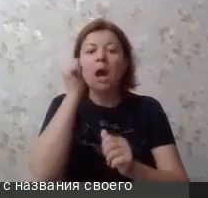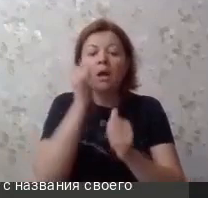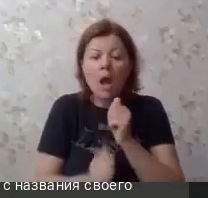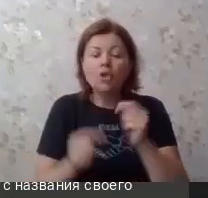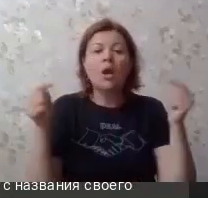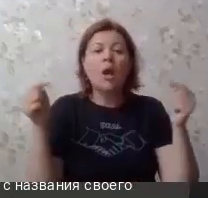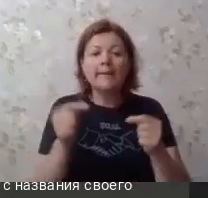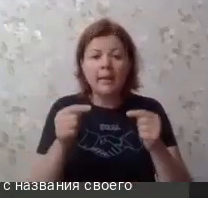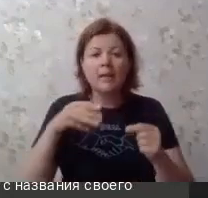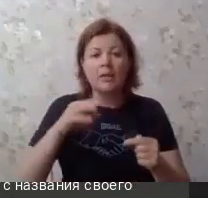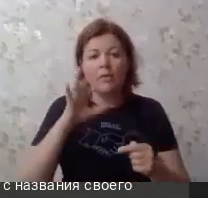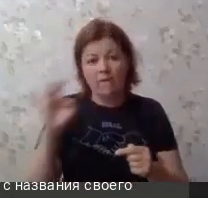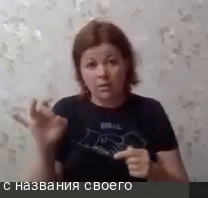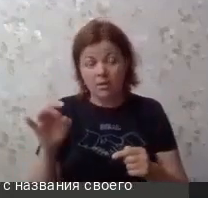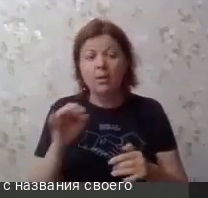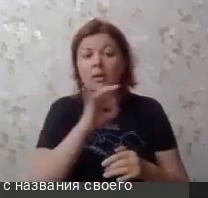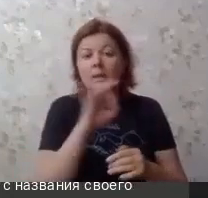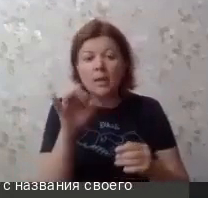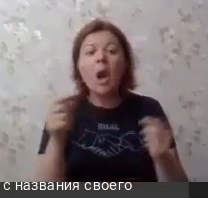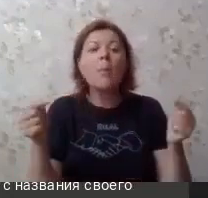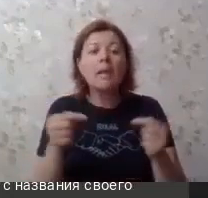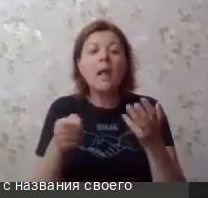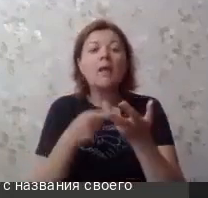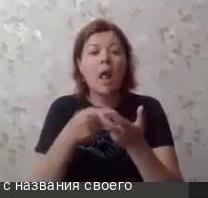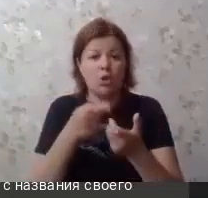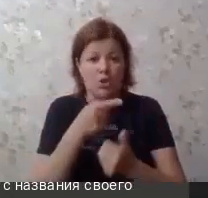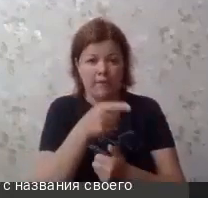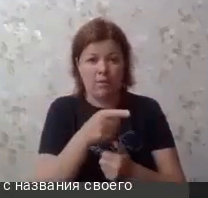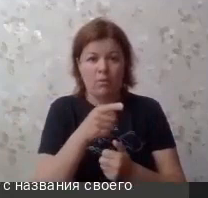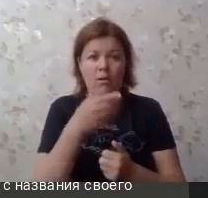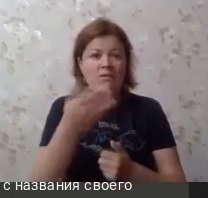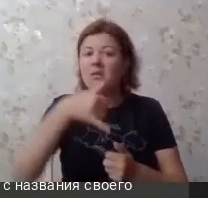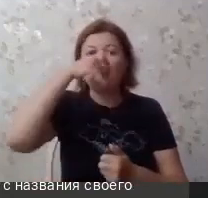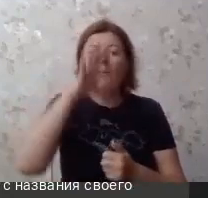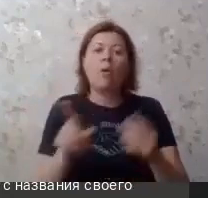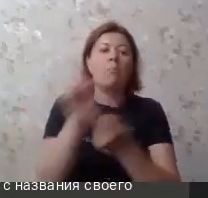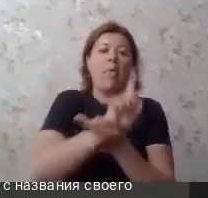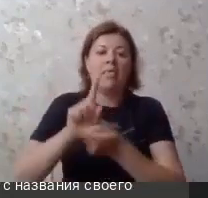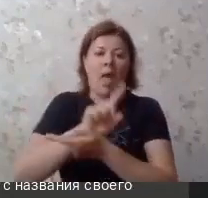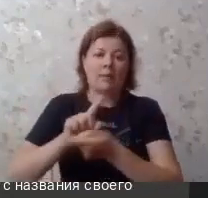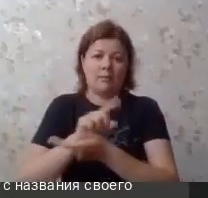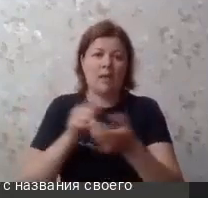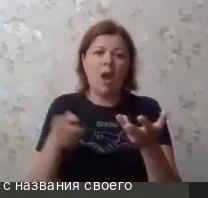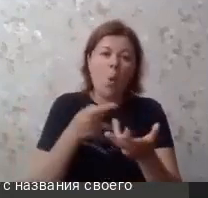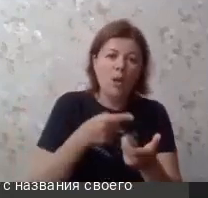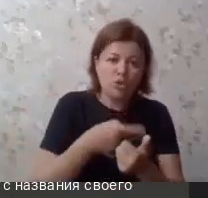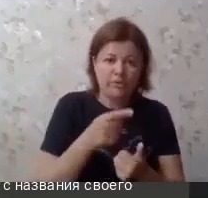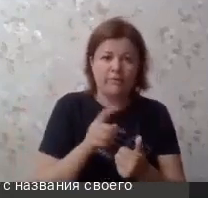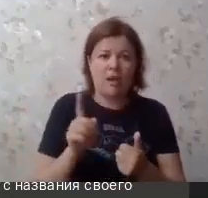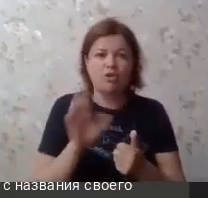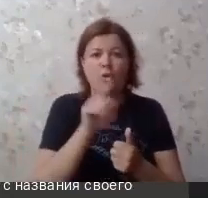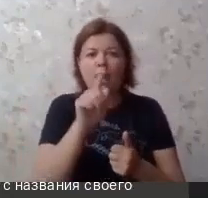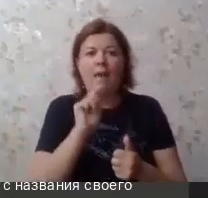товар и, соответственно, определяет их количество. То есть вы не можете так сделать, чтобы уложиться